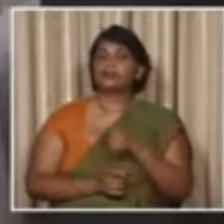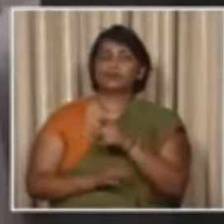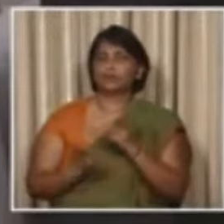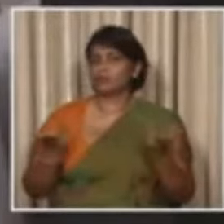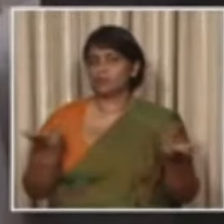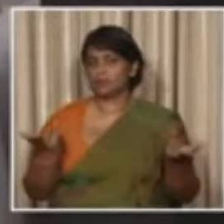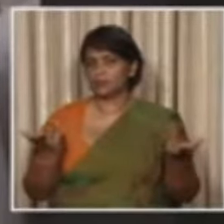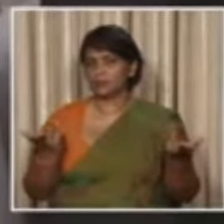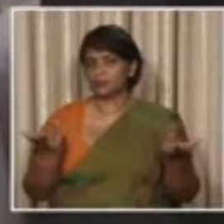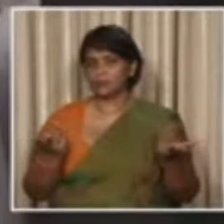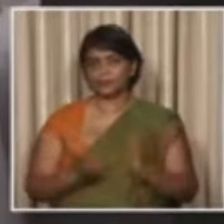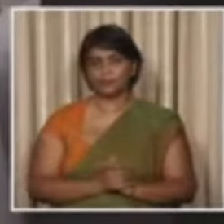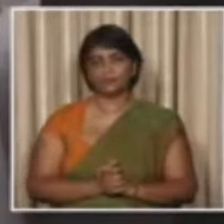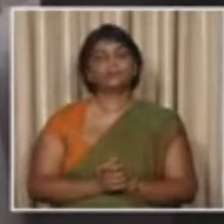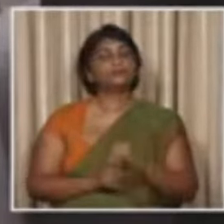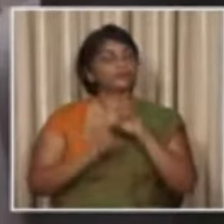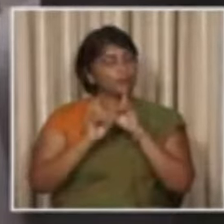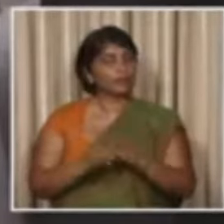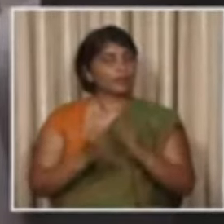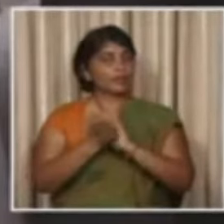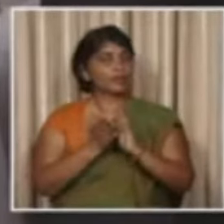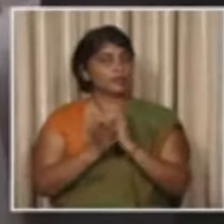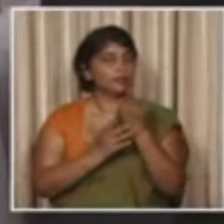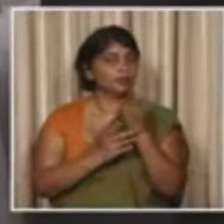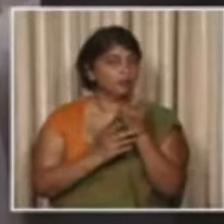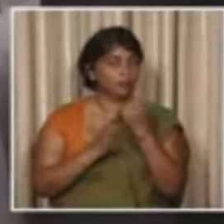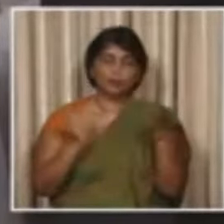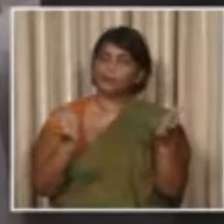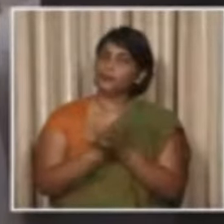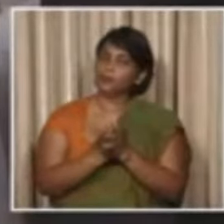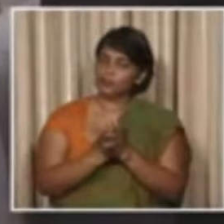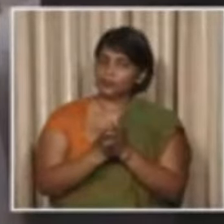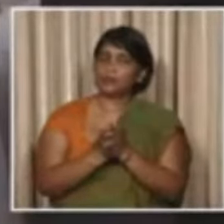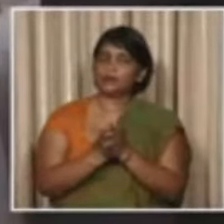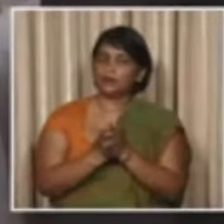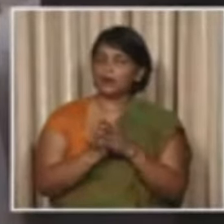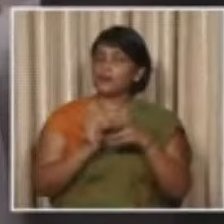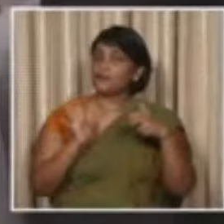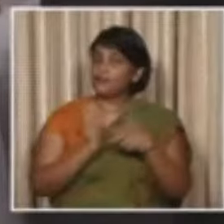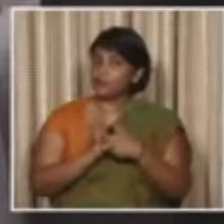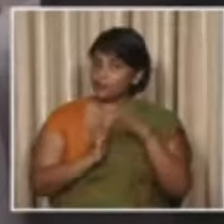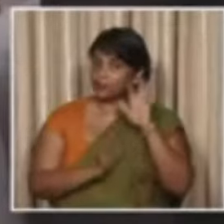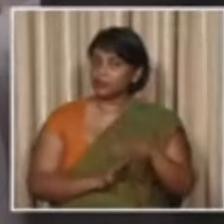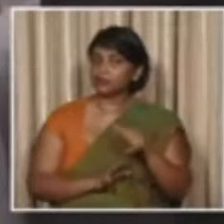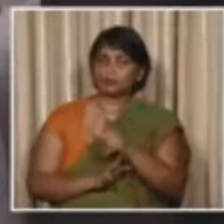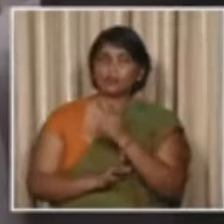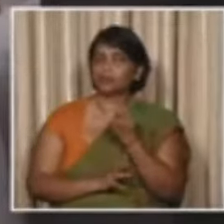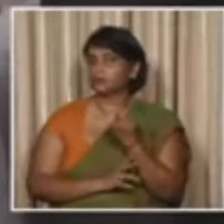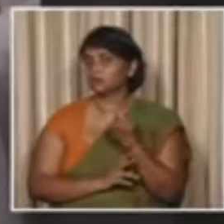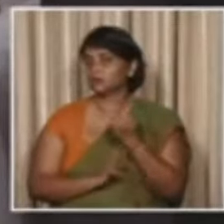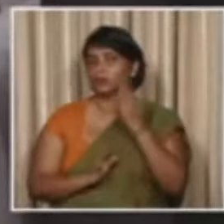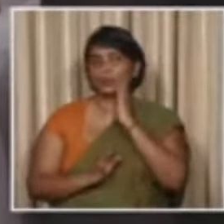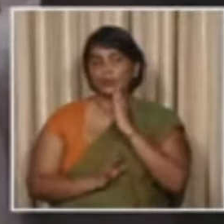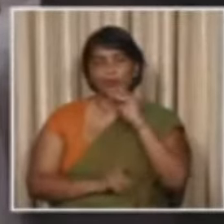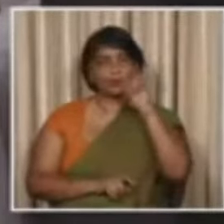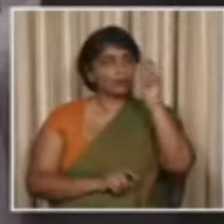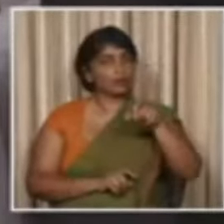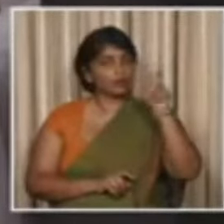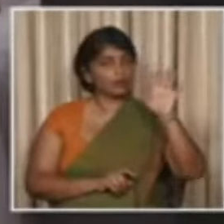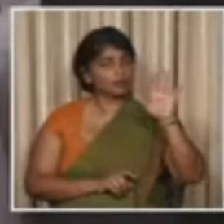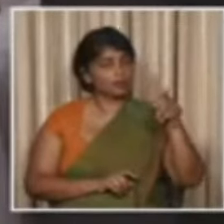මොනවාද? එම සේවා ගාස්තුද සමග වීසා සඳහා කොපමණ මුදලක් විදේශිකයෙකු